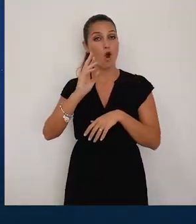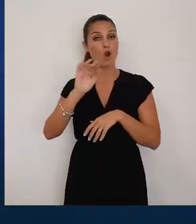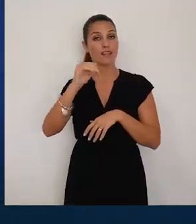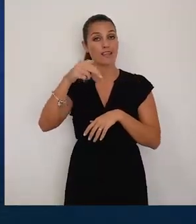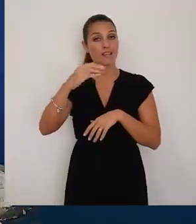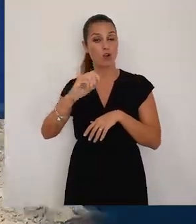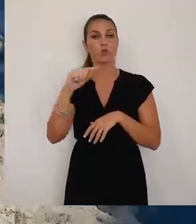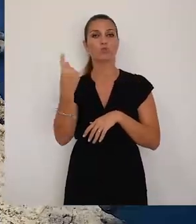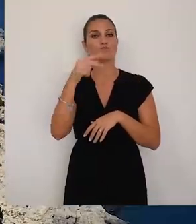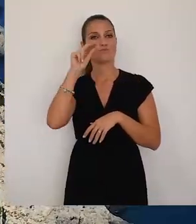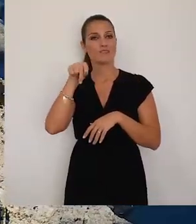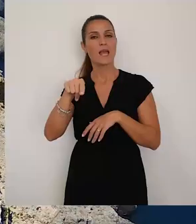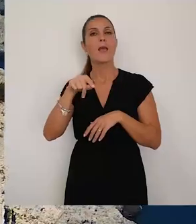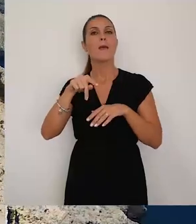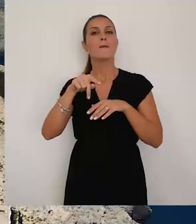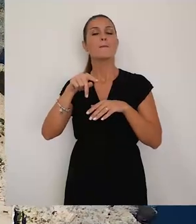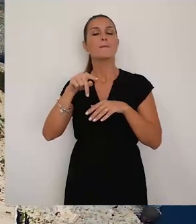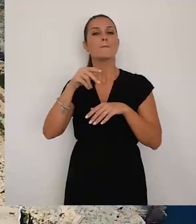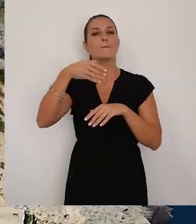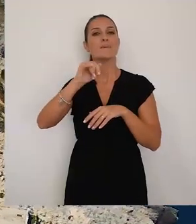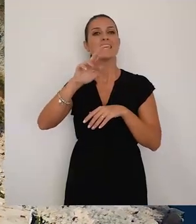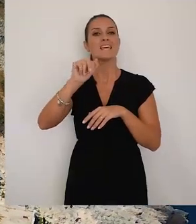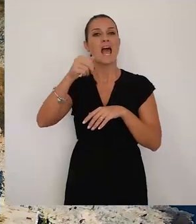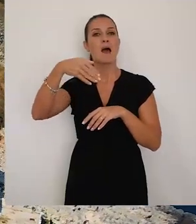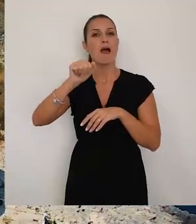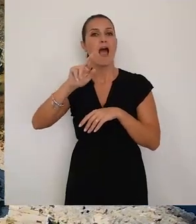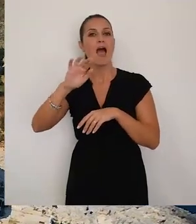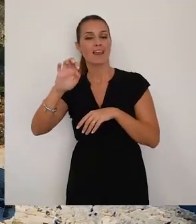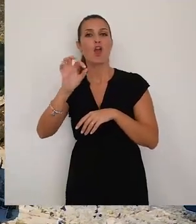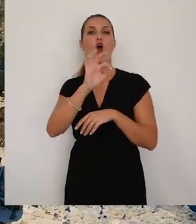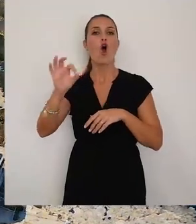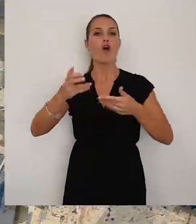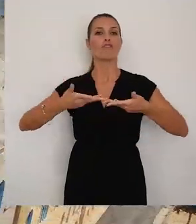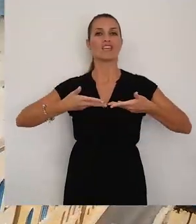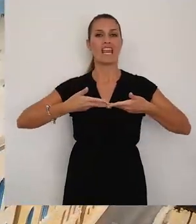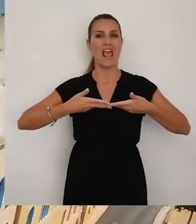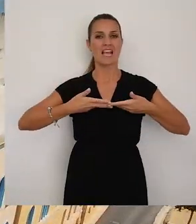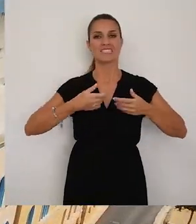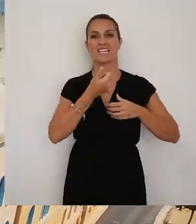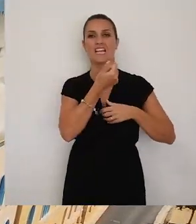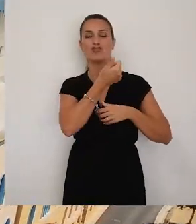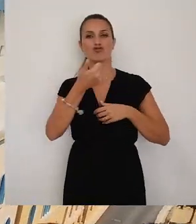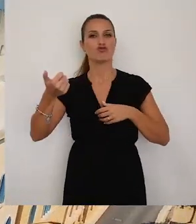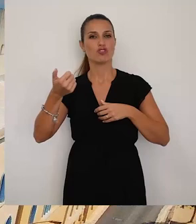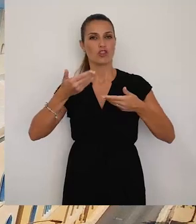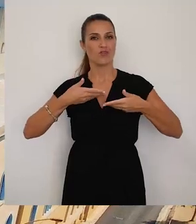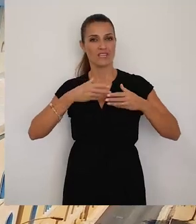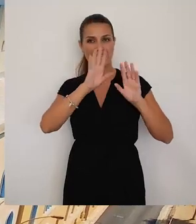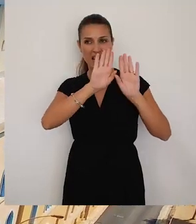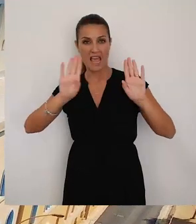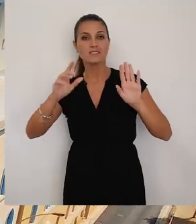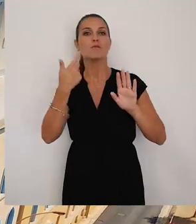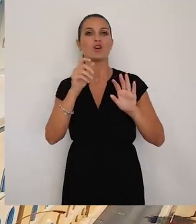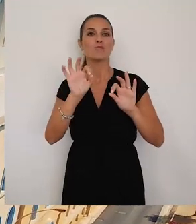Palazzo Tamborino è conosciuto ai molti come Palazzo Miramare o Palazzo delle 100 finestre, per le tipiche aperture che scandiscono